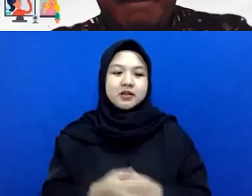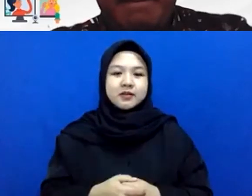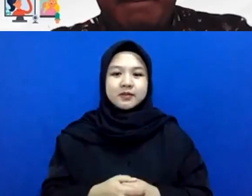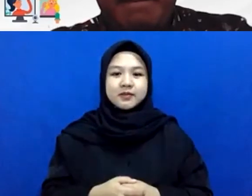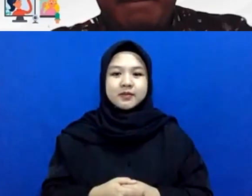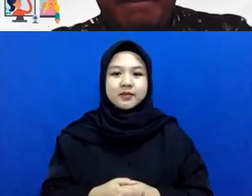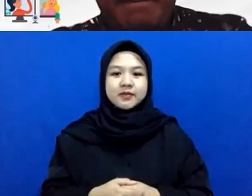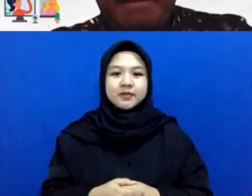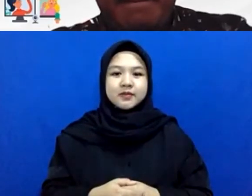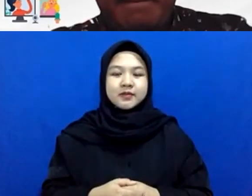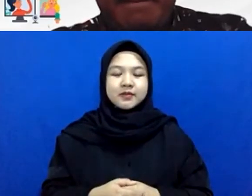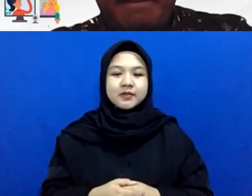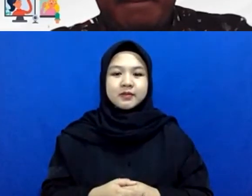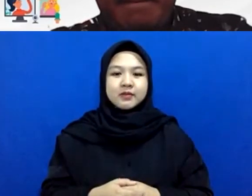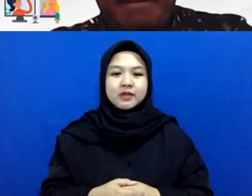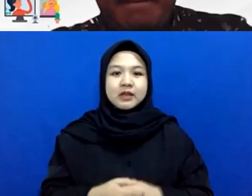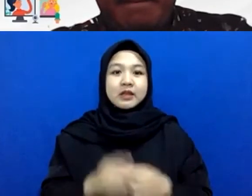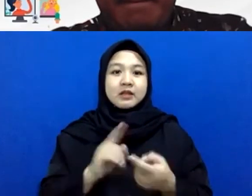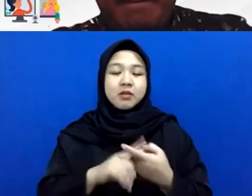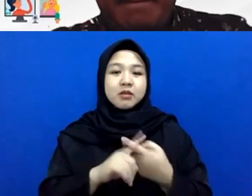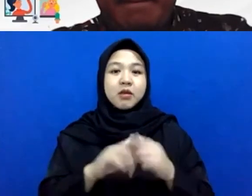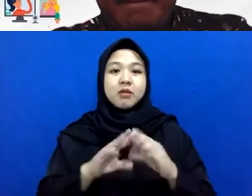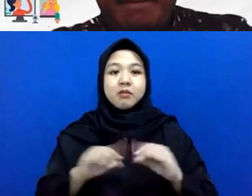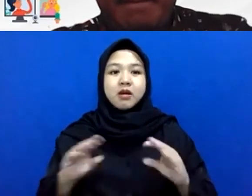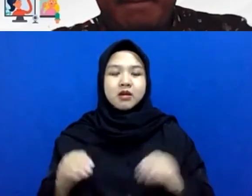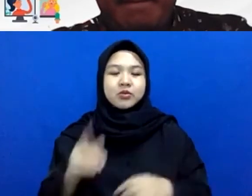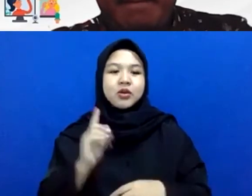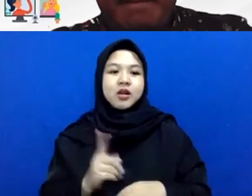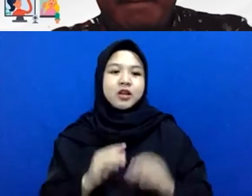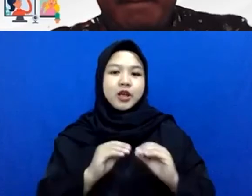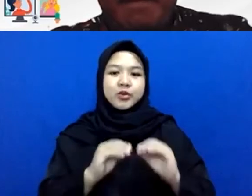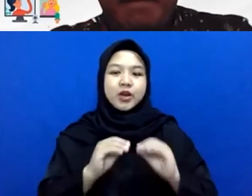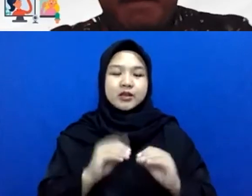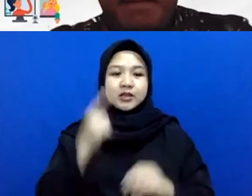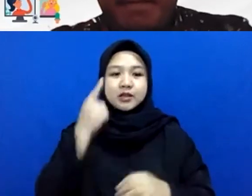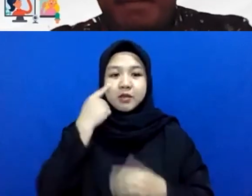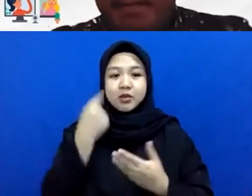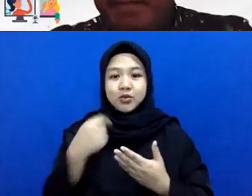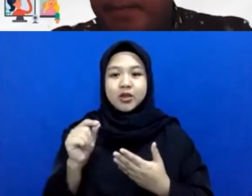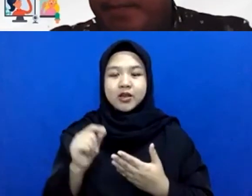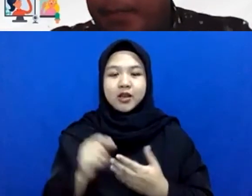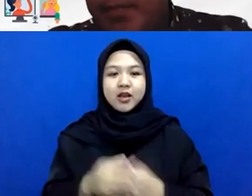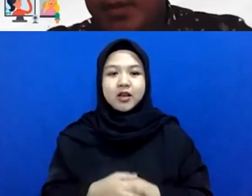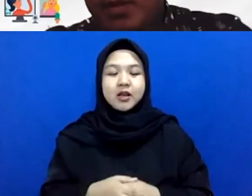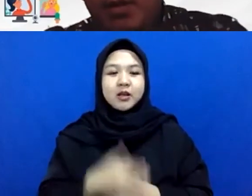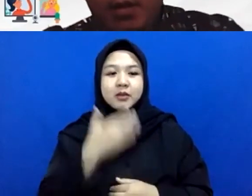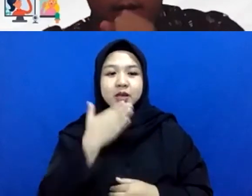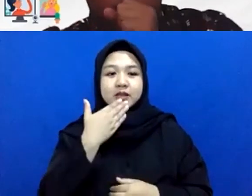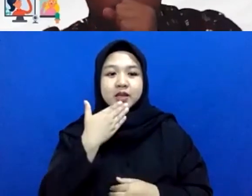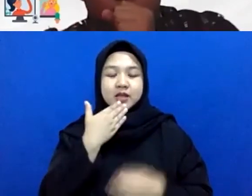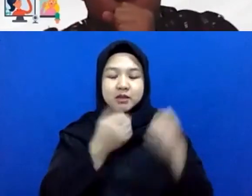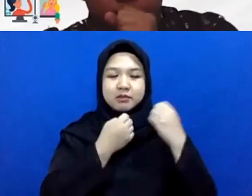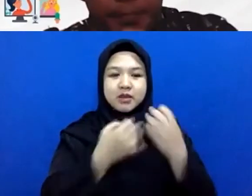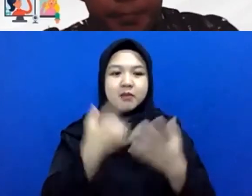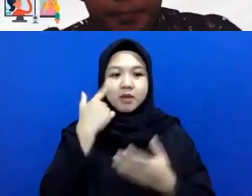selain kan teman-teman yang magang juga mendapatkan edukasi dalam mata kuliah. Nah, biasanya penyampaian dalam mata